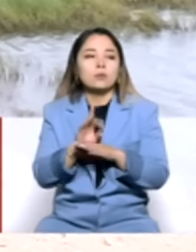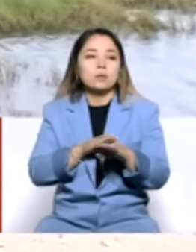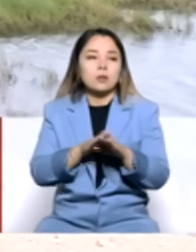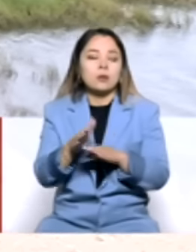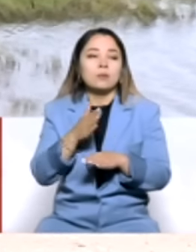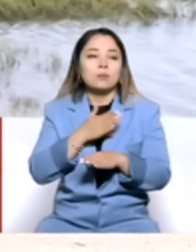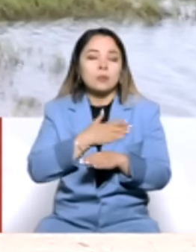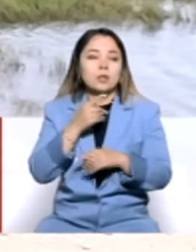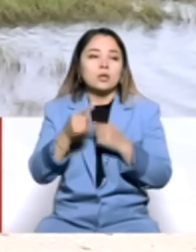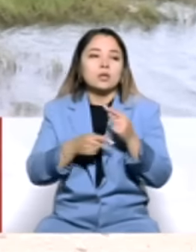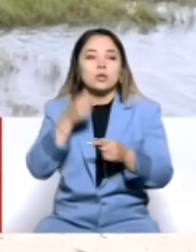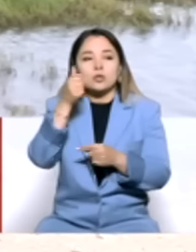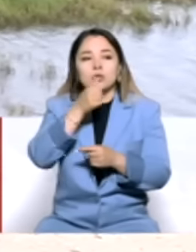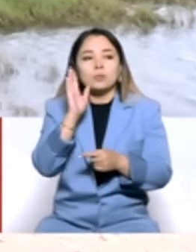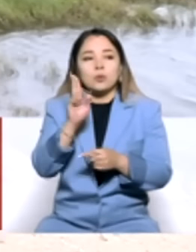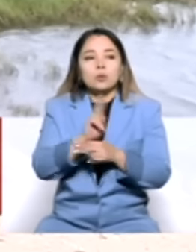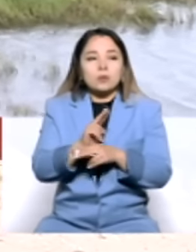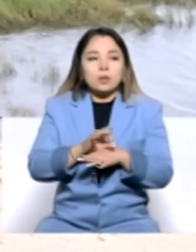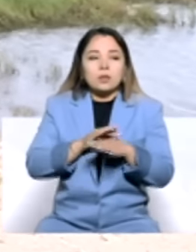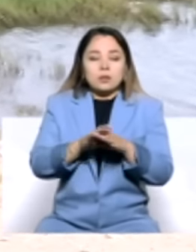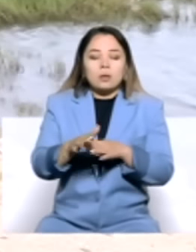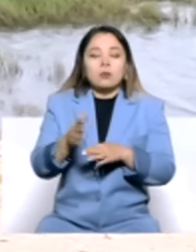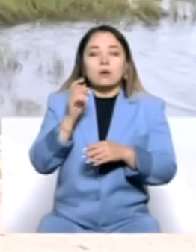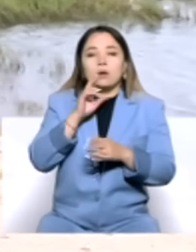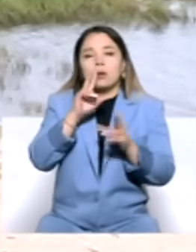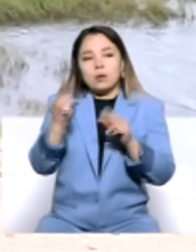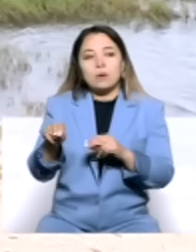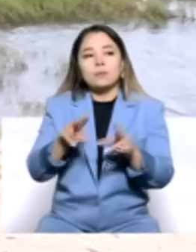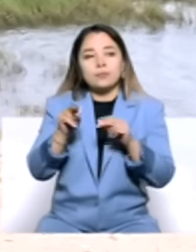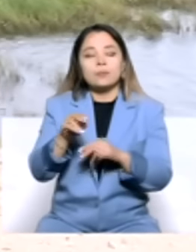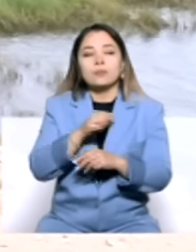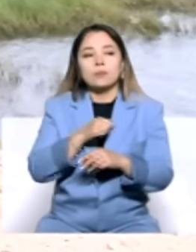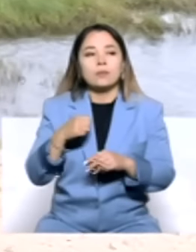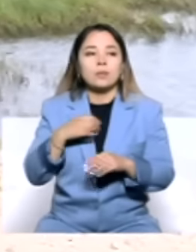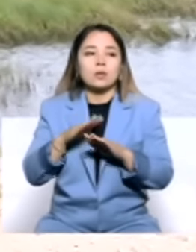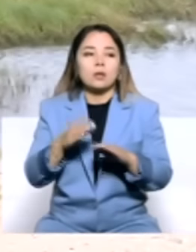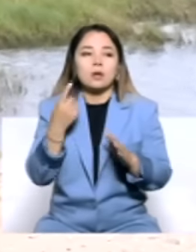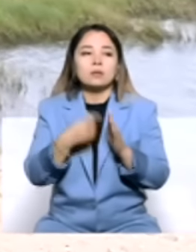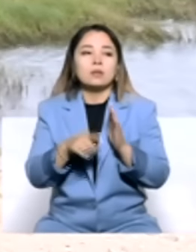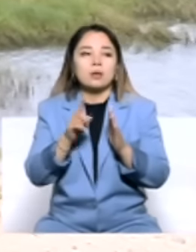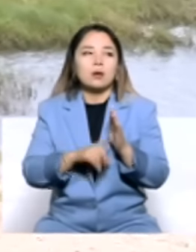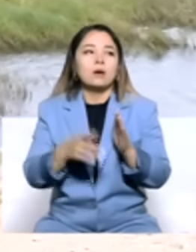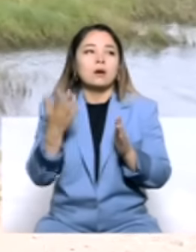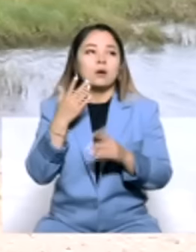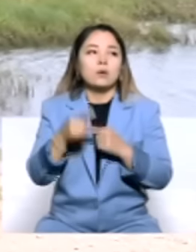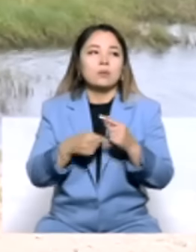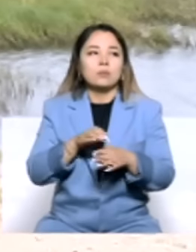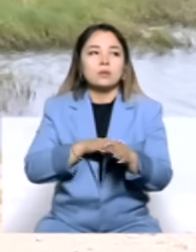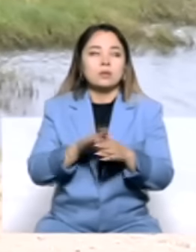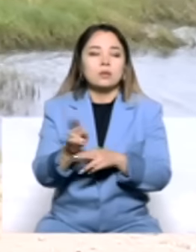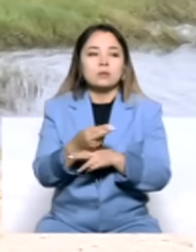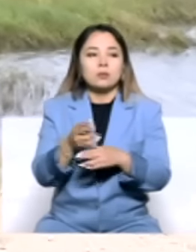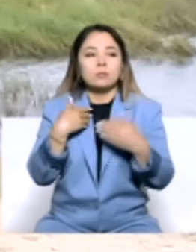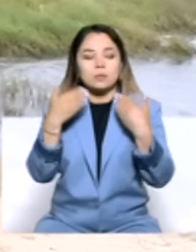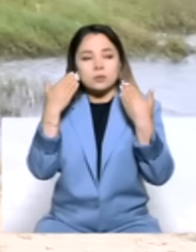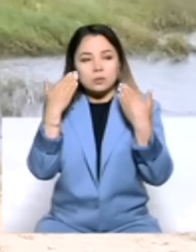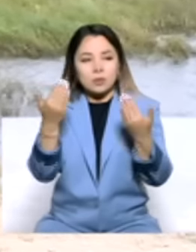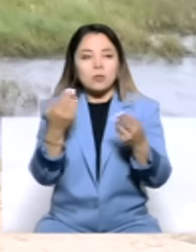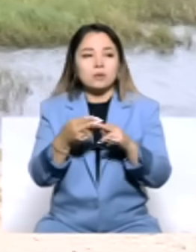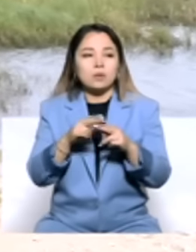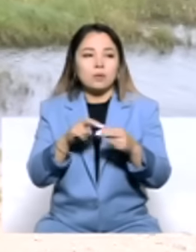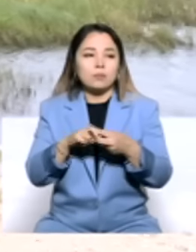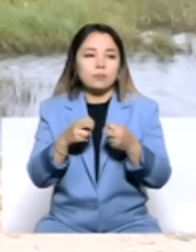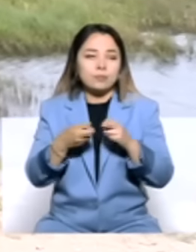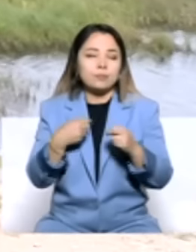біз айтамыз келесі жылы оңдайды, оның арғы жылы оңдайды деп. Енді балаларымыз да сенбейтін болдық, енді қандай ұрпақ тәрбиелеп жатырмыз. Сонда біз